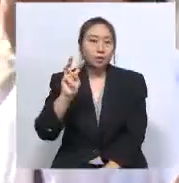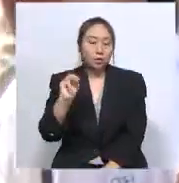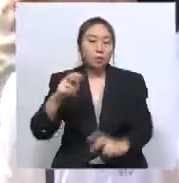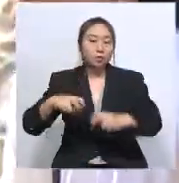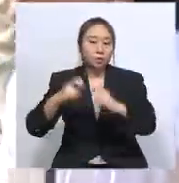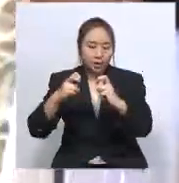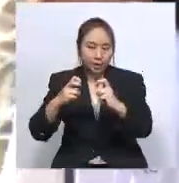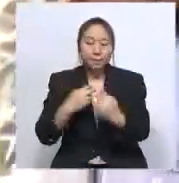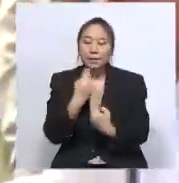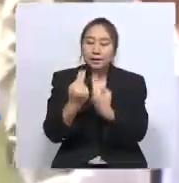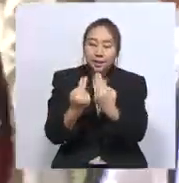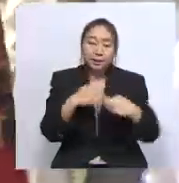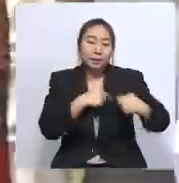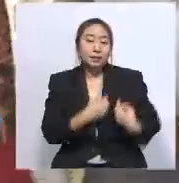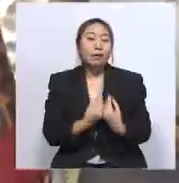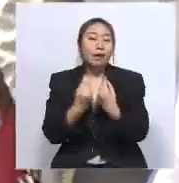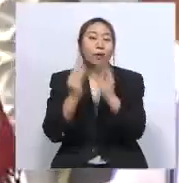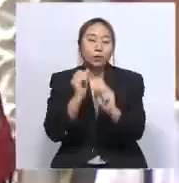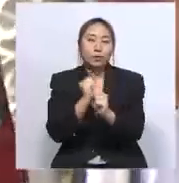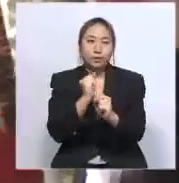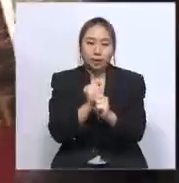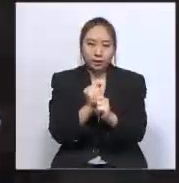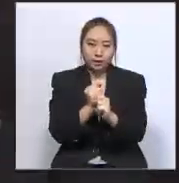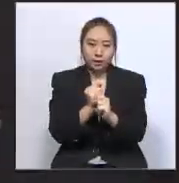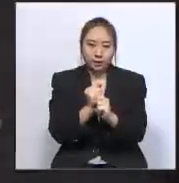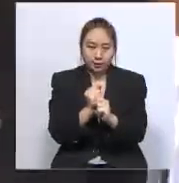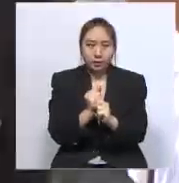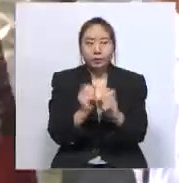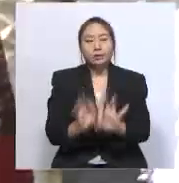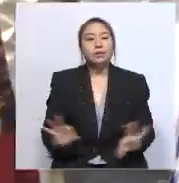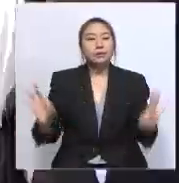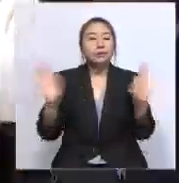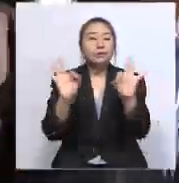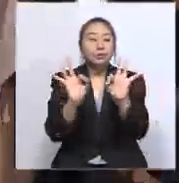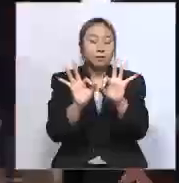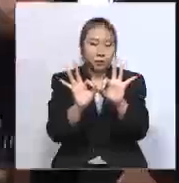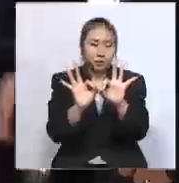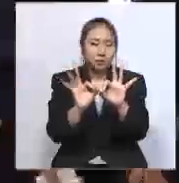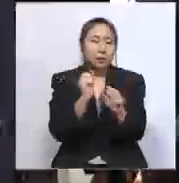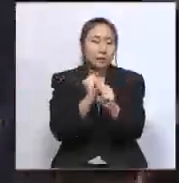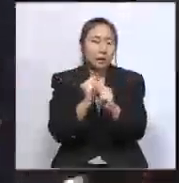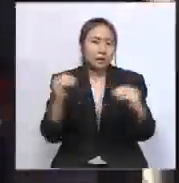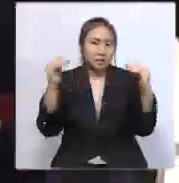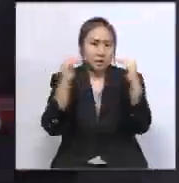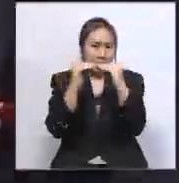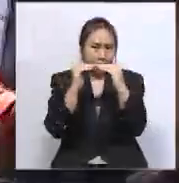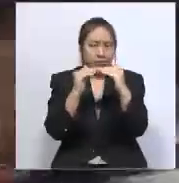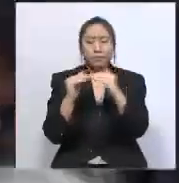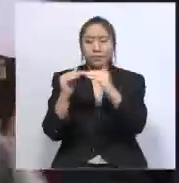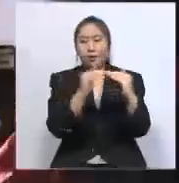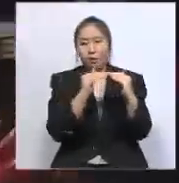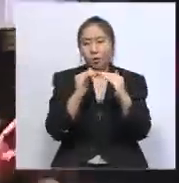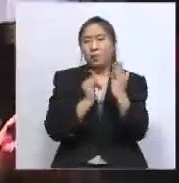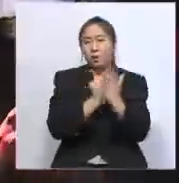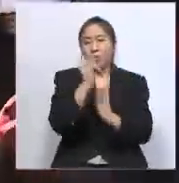มเยียนแล้วก็ให้กำลังใจเจ้าหน้าที่ที่ปฏิบัติงานนะคะซึ่งก็ได้เน้นย้ำให้ทำงานด้วยความเป็นธรรมทำทุกอย่างด้วยความเท่าเทียมถูก